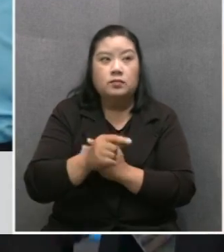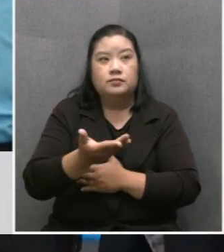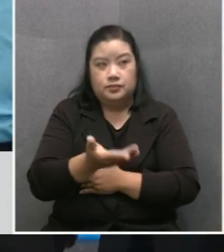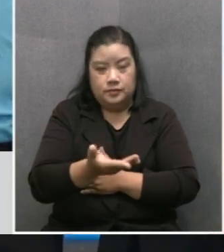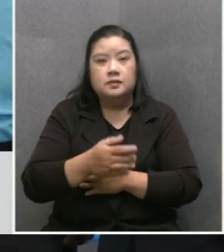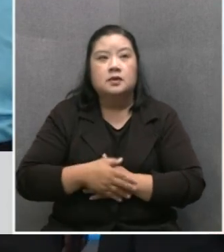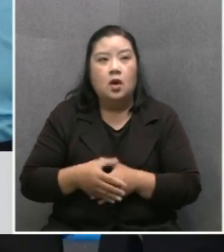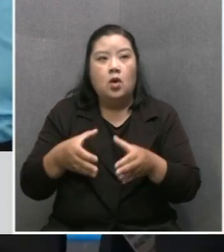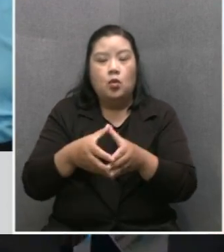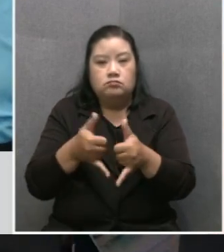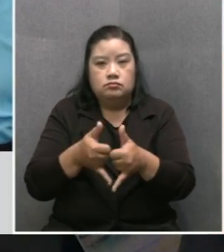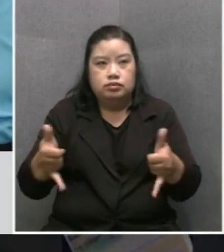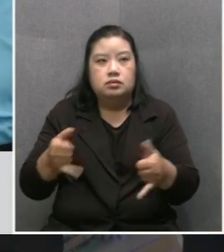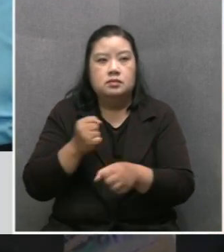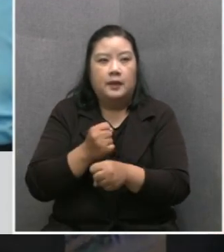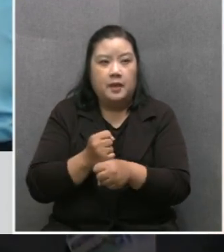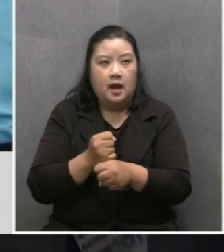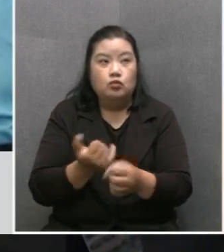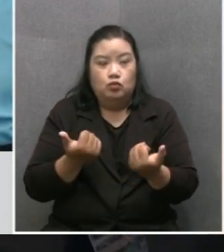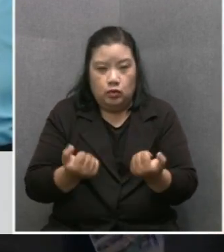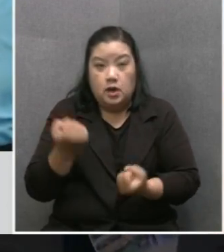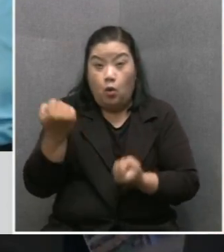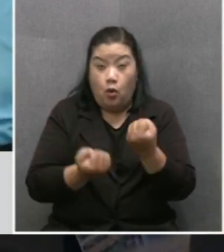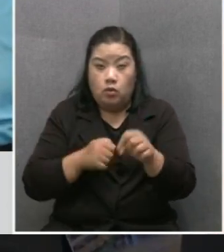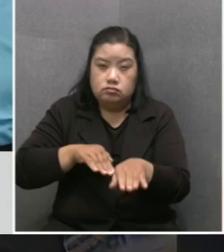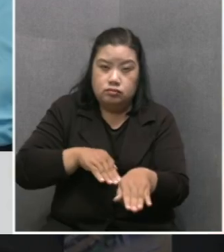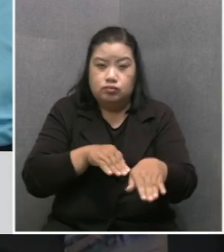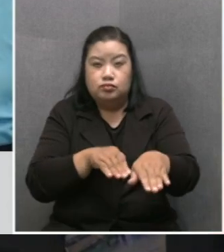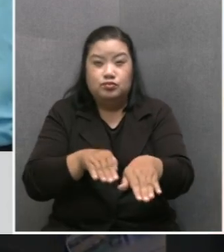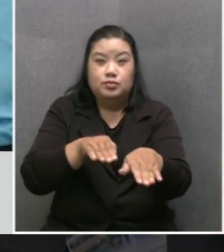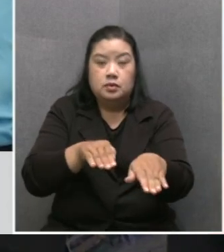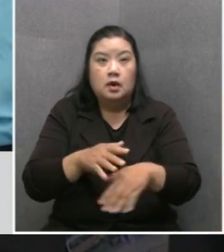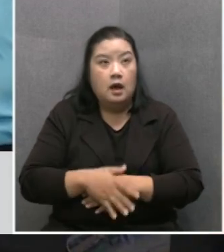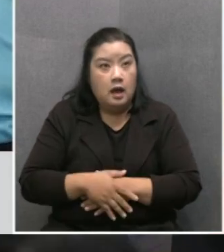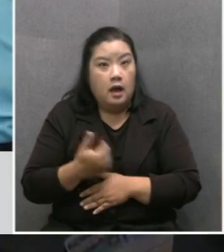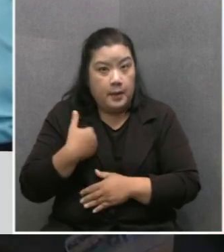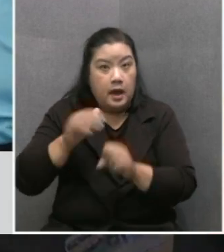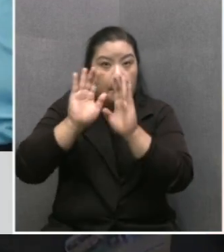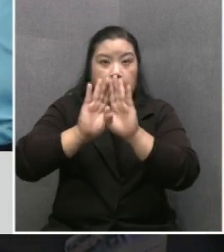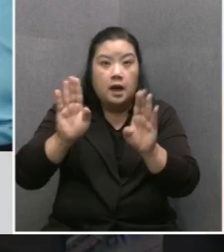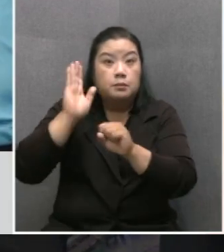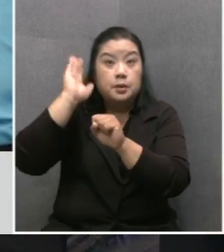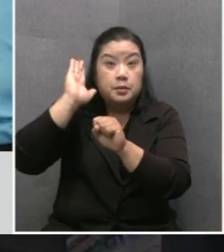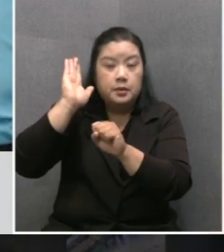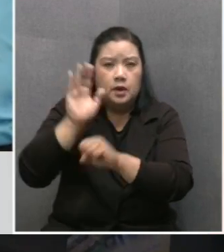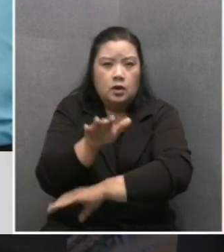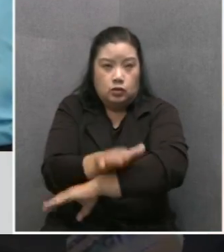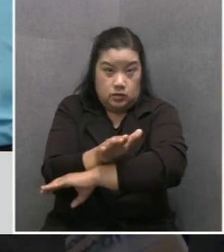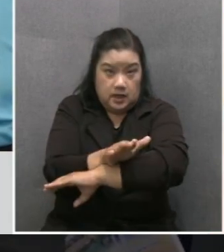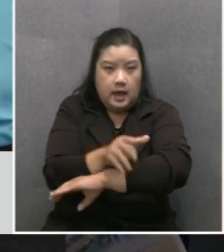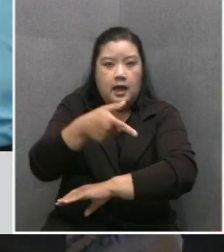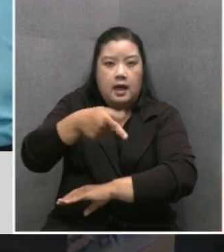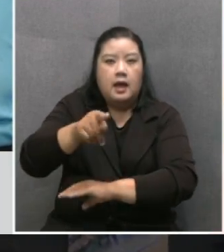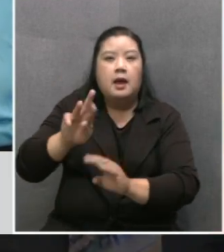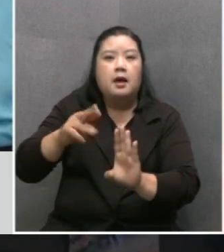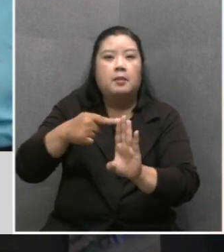แล้วก็ทีมยุทธศาสตร์ของพรรครวมปล่อยขบวนรถหาเสียงพร้อมกับปราศัยที่ศูนย์ประสานงานการเลือกตั้งบริเวณแยกปฏิพัฒน์โดยนายจักร